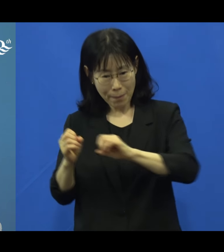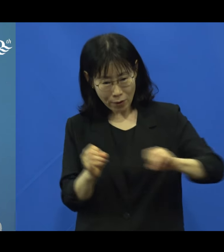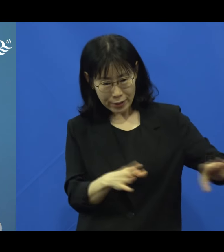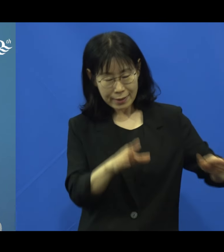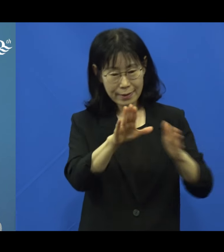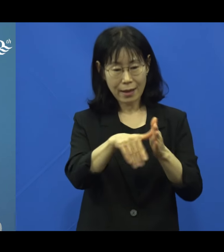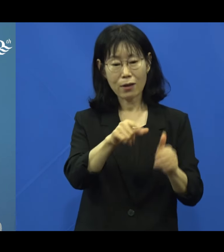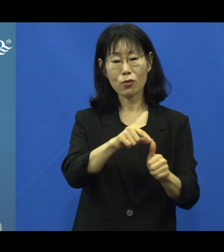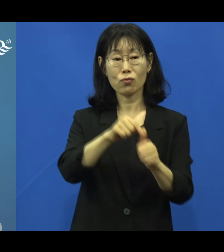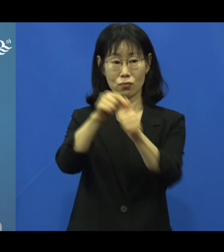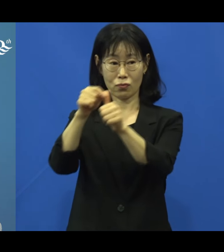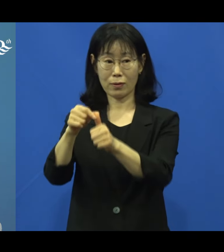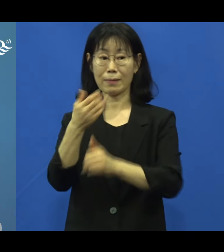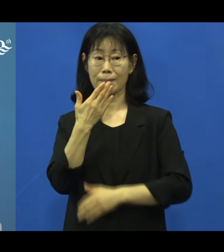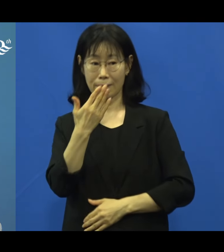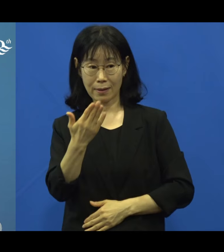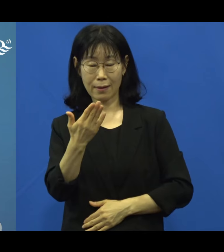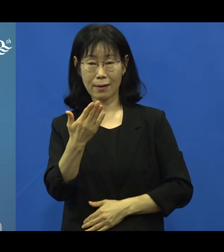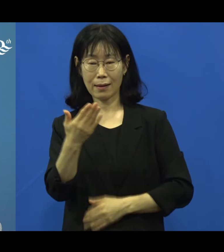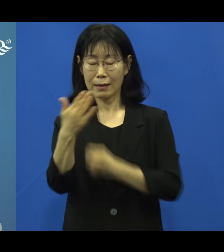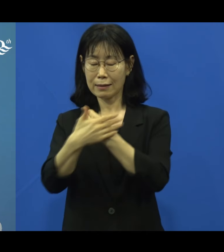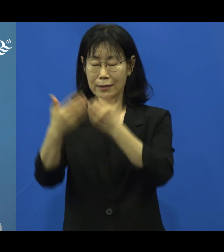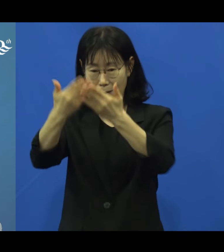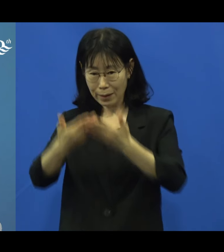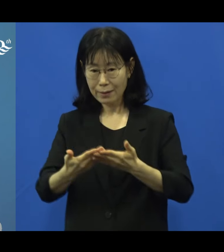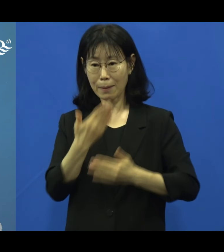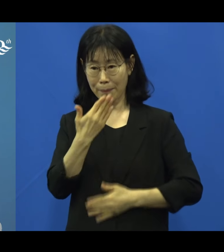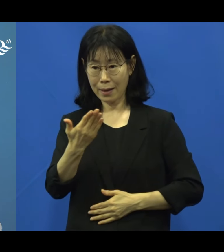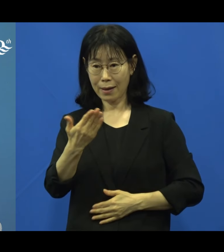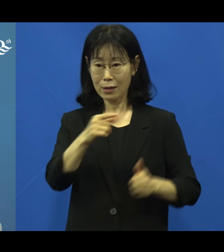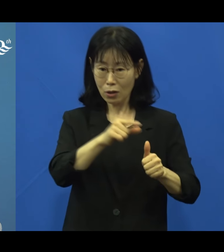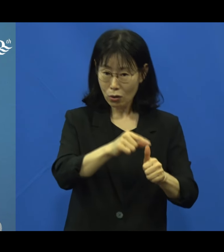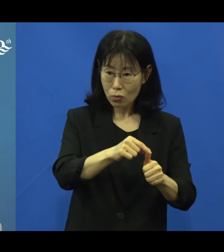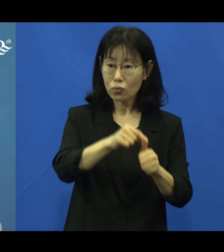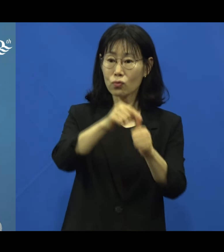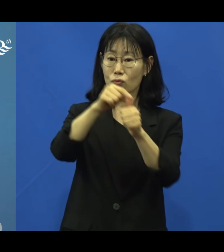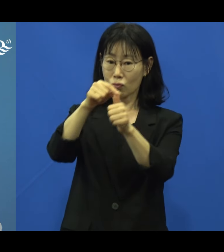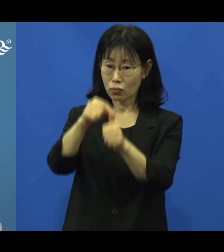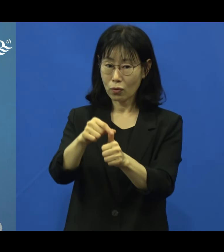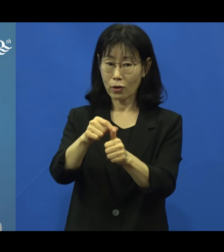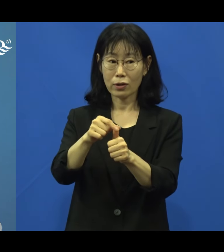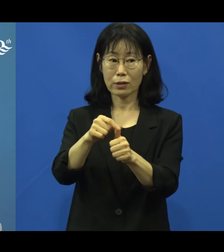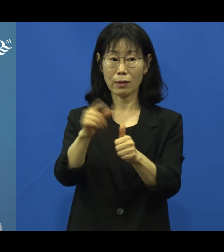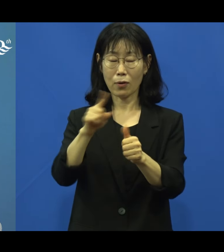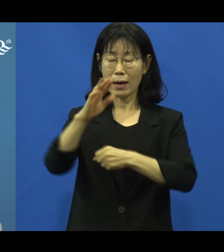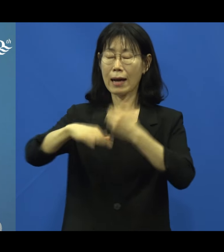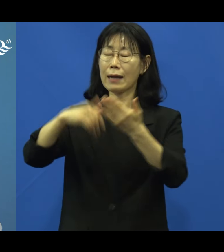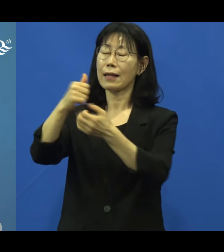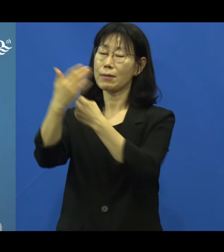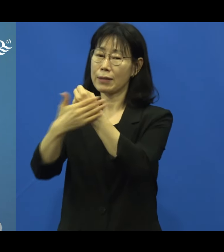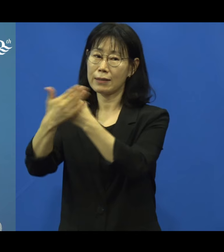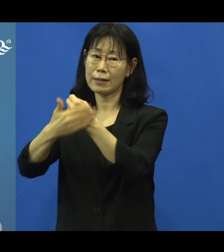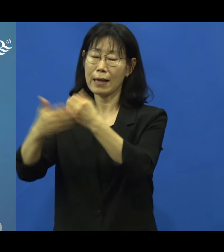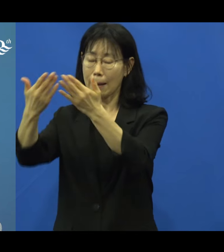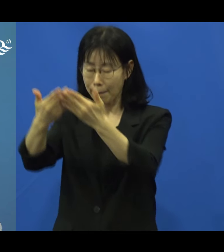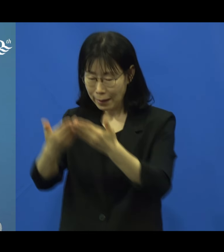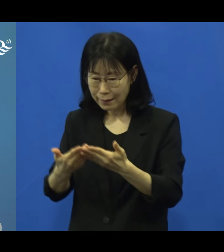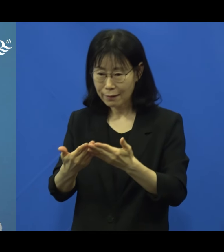구원이란 뭘까요? 하나님이 열어놓으신, 제시하신 구원의 방식을 내가 받아들이는 거예요. 그게 믿음이라고